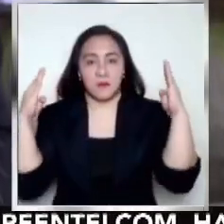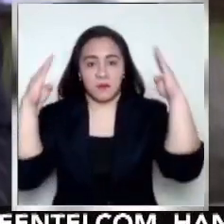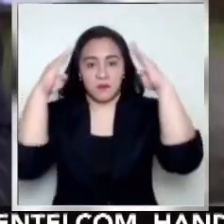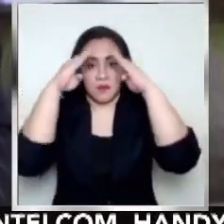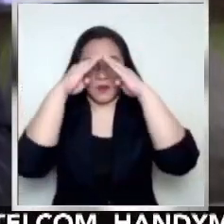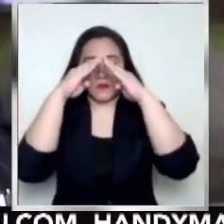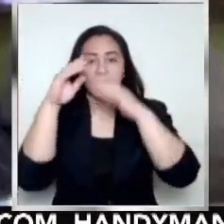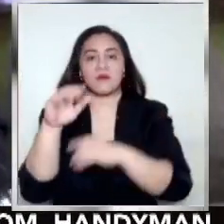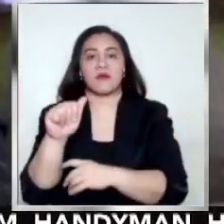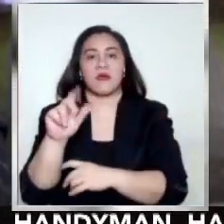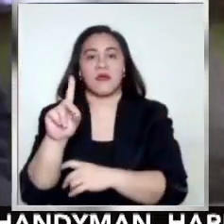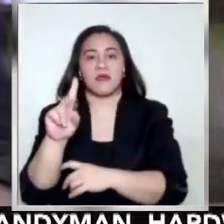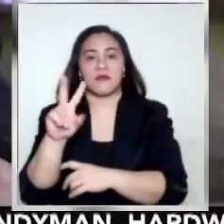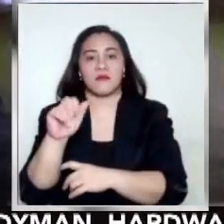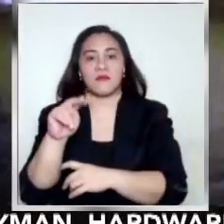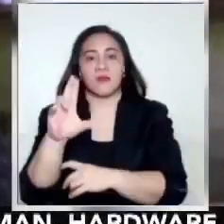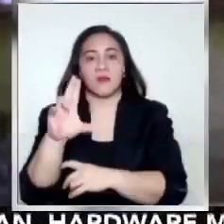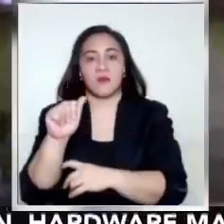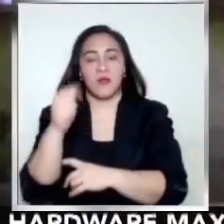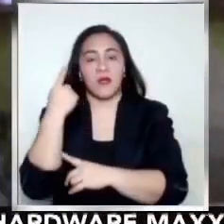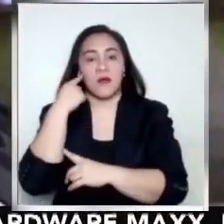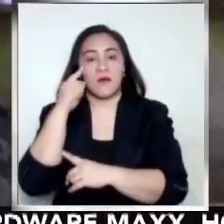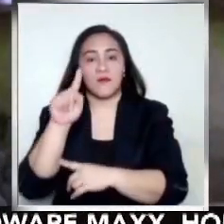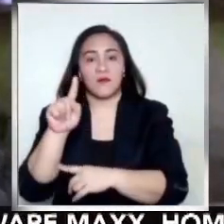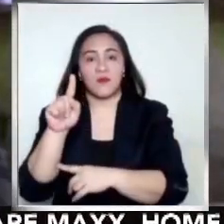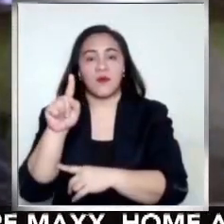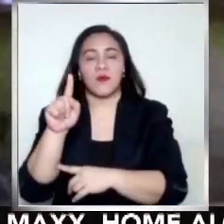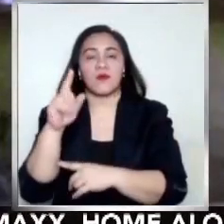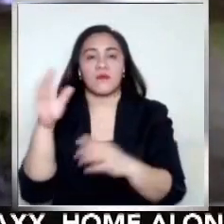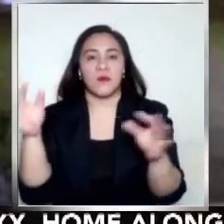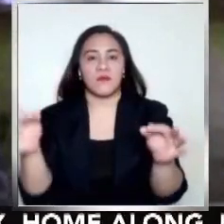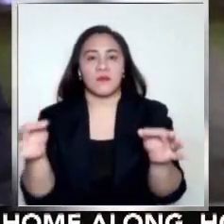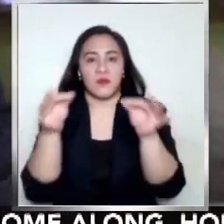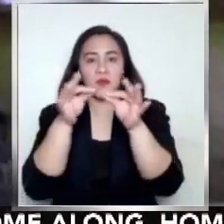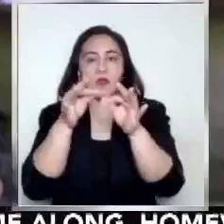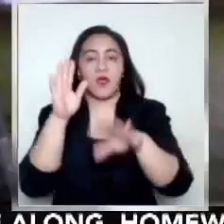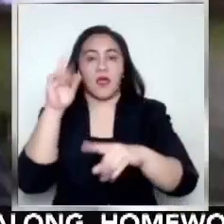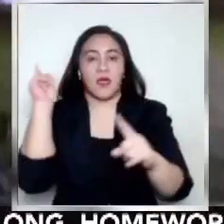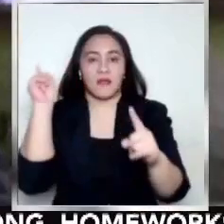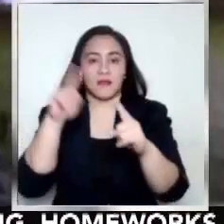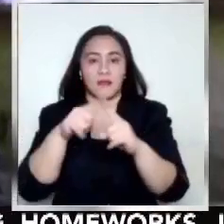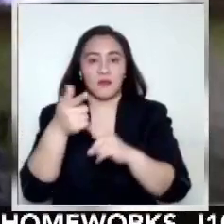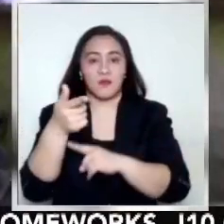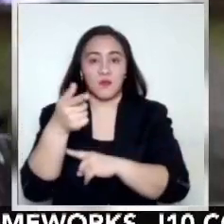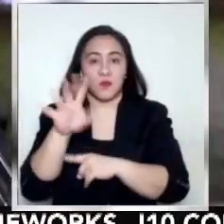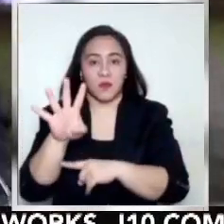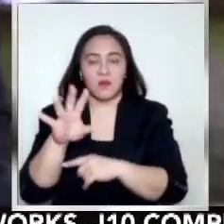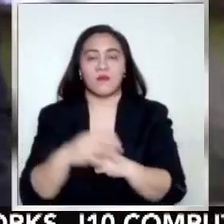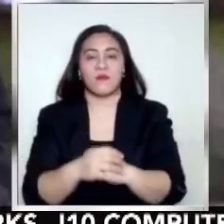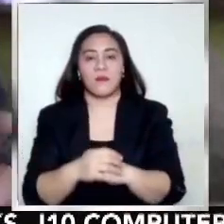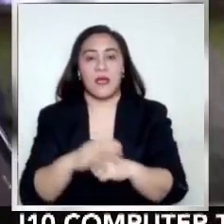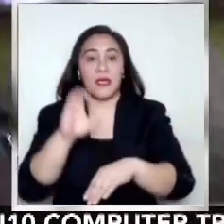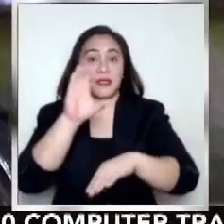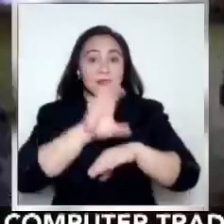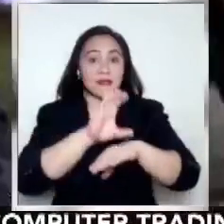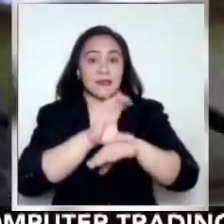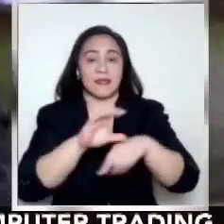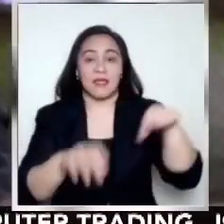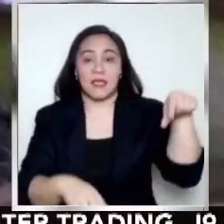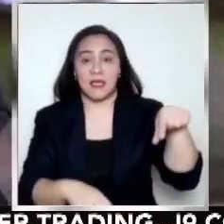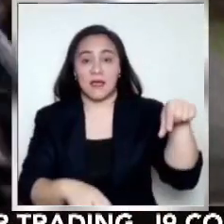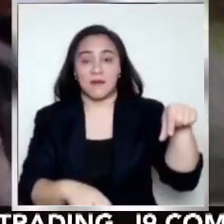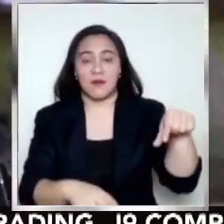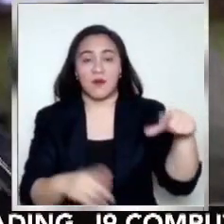ang mangunguna sa selebrasyon hanggang December 24 na yung Misa de Gallo. At sa Quiapo Church naman, ang Misa de Gallo